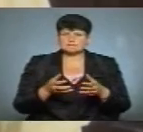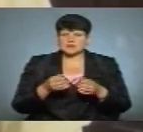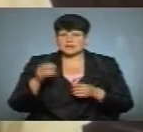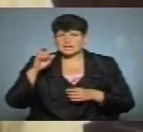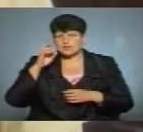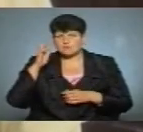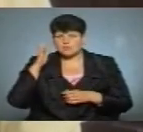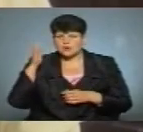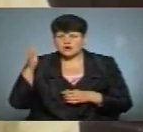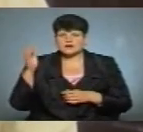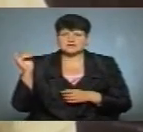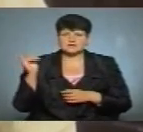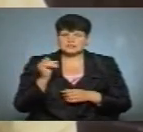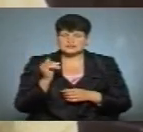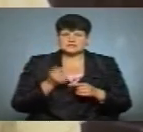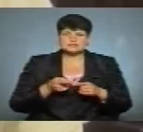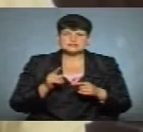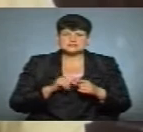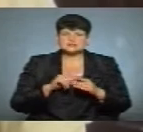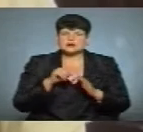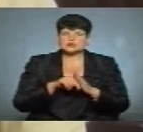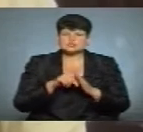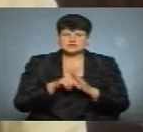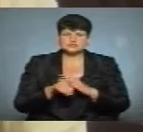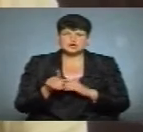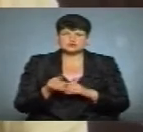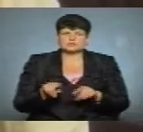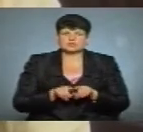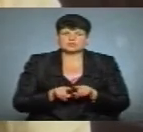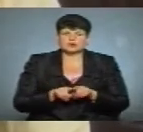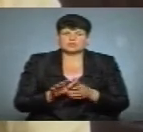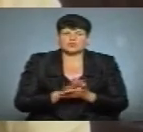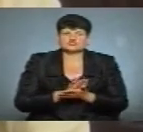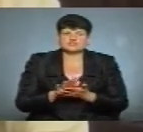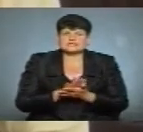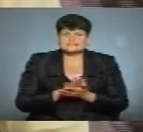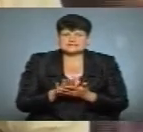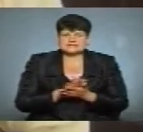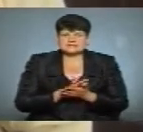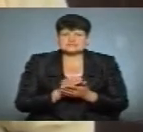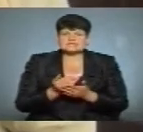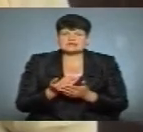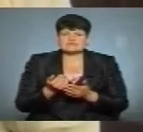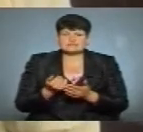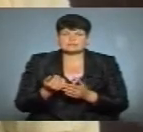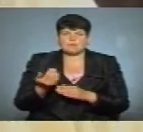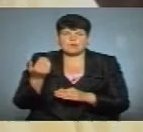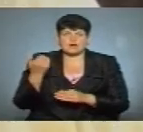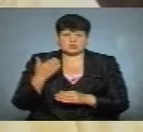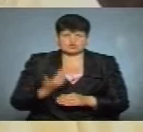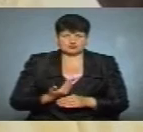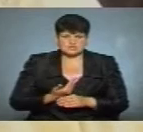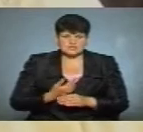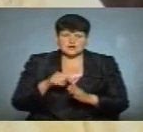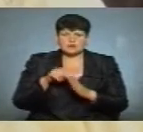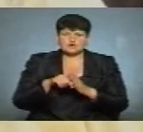Бога. І це означає, що ми наче очистилися від того попереднього життя. Саме